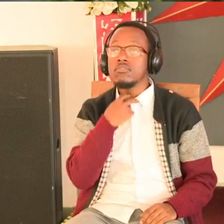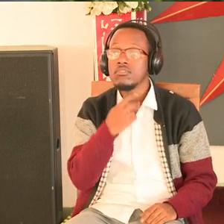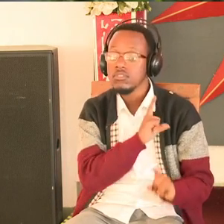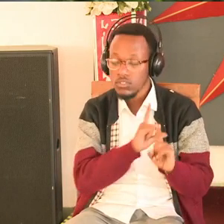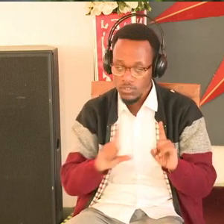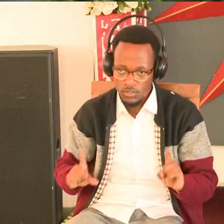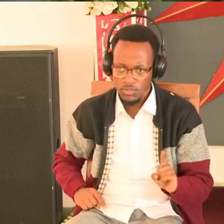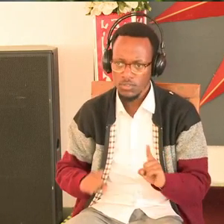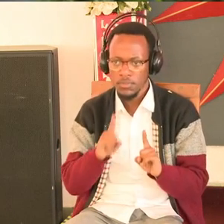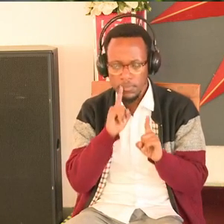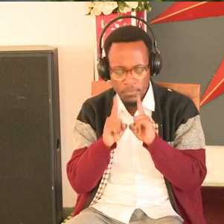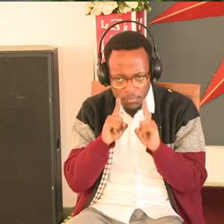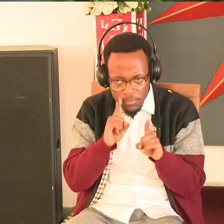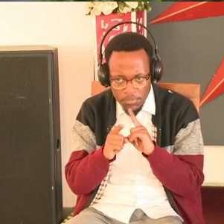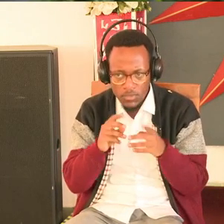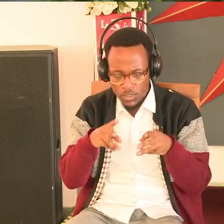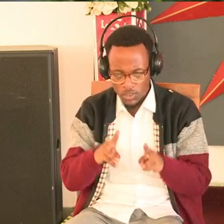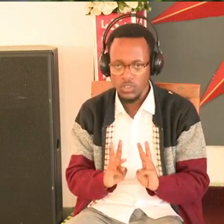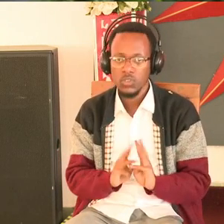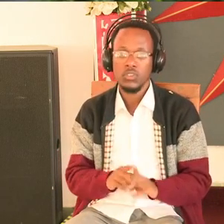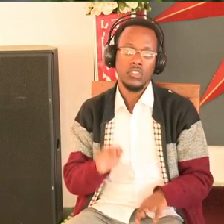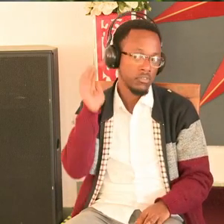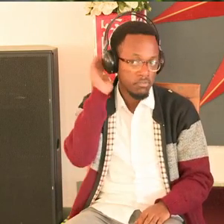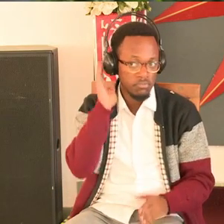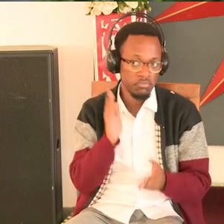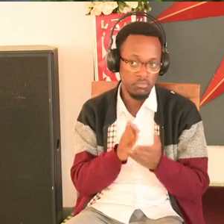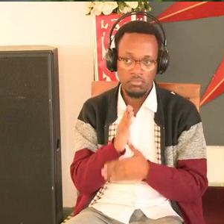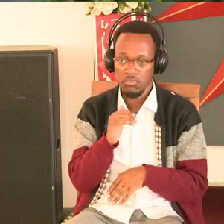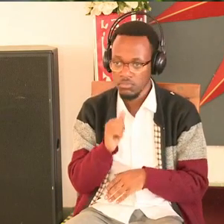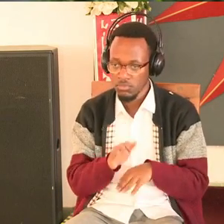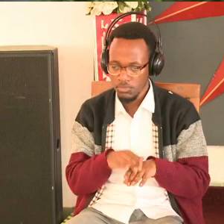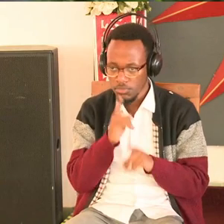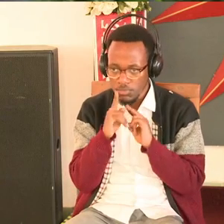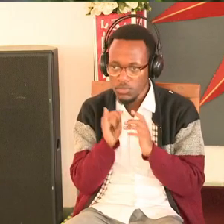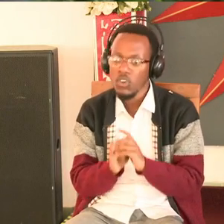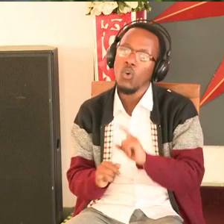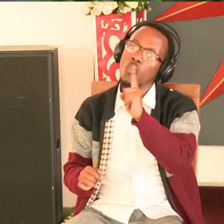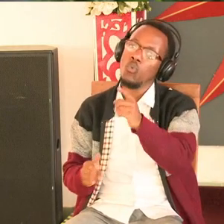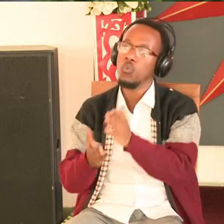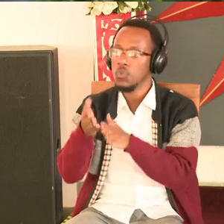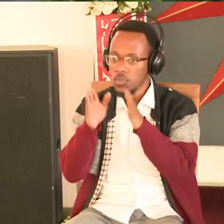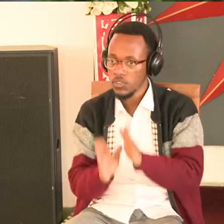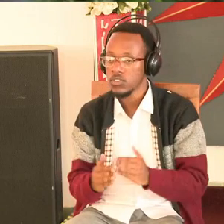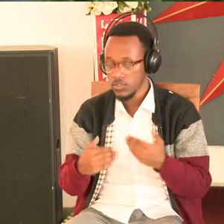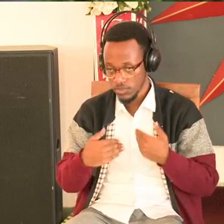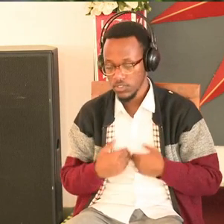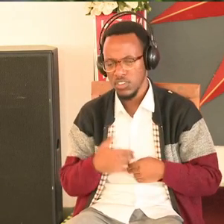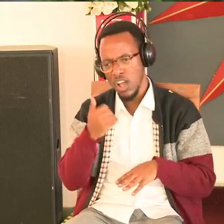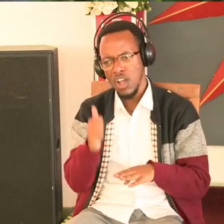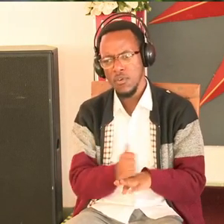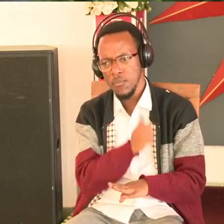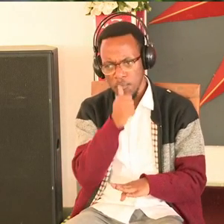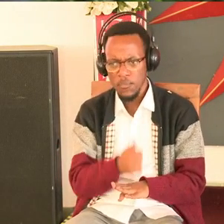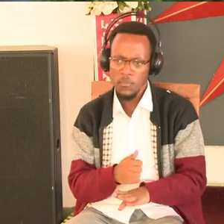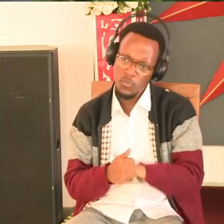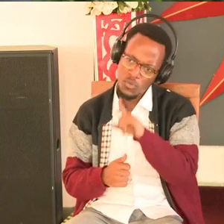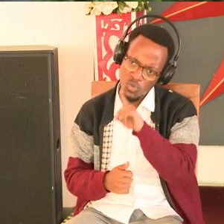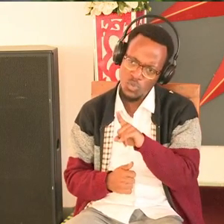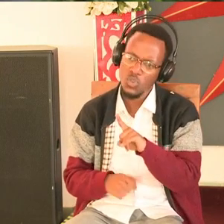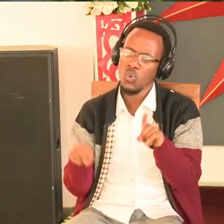riravuga rivuga mu buryo bwumvikana riravuga ngo mugaragu wanjye mugaragu